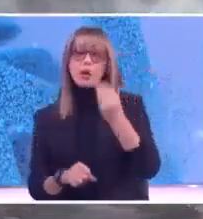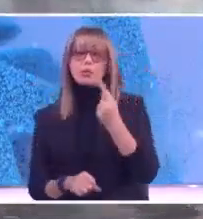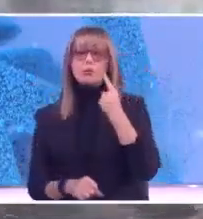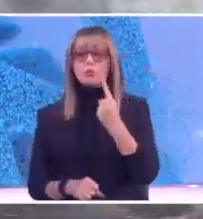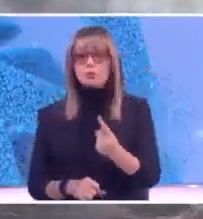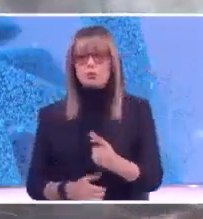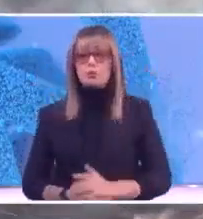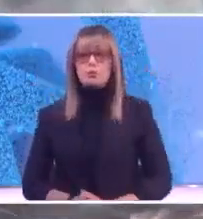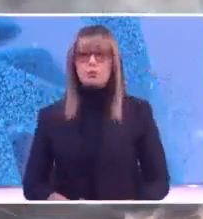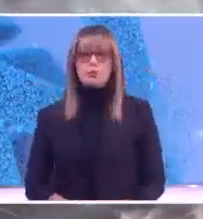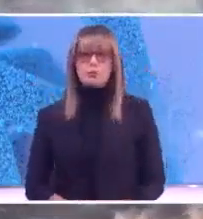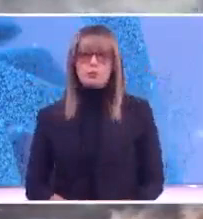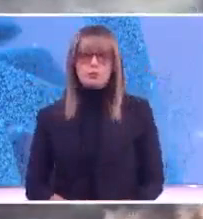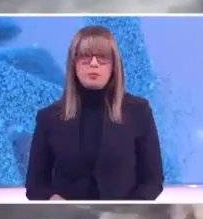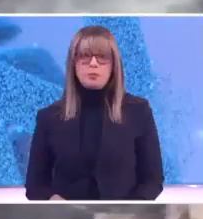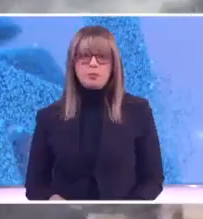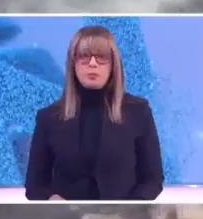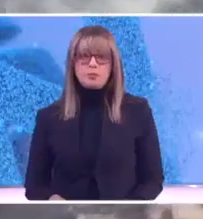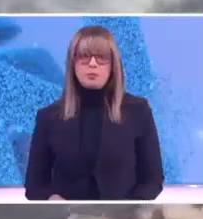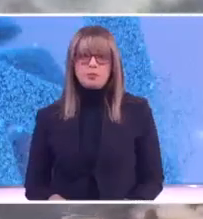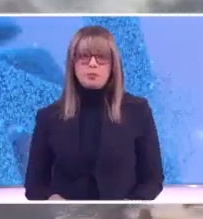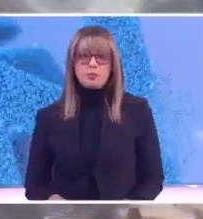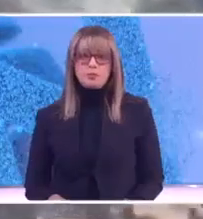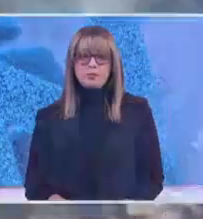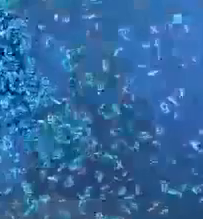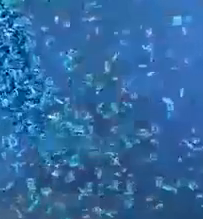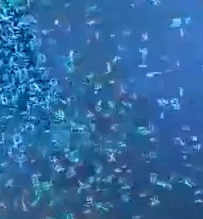görebileceği uyarısı yapıyor.